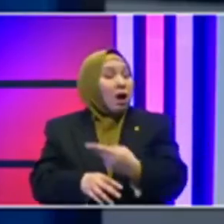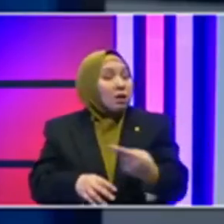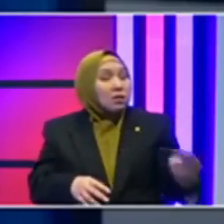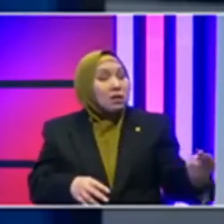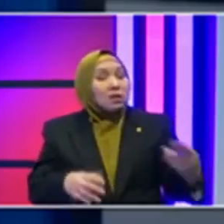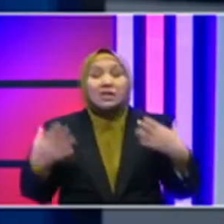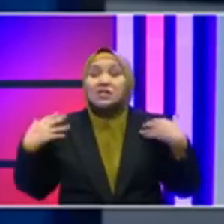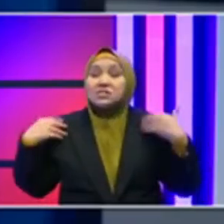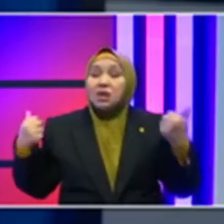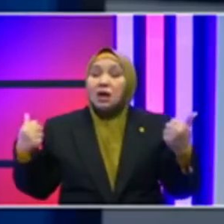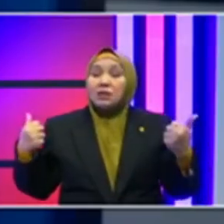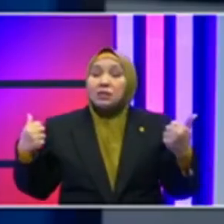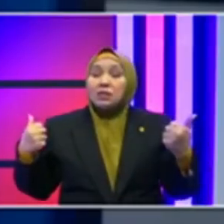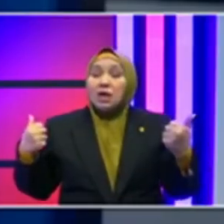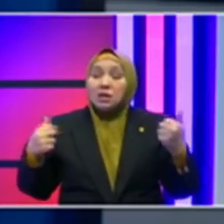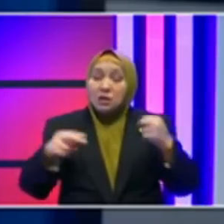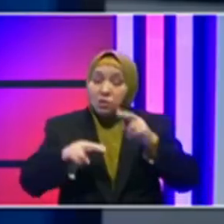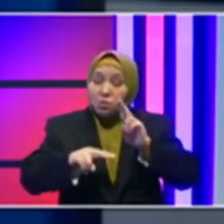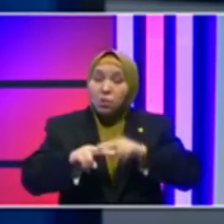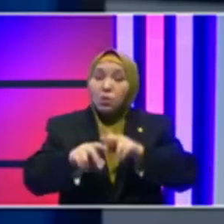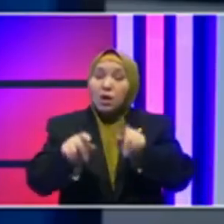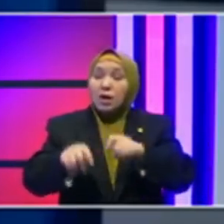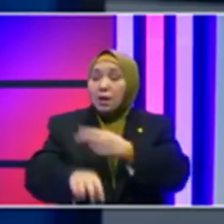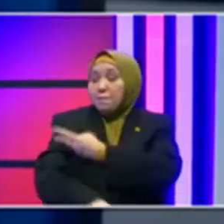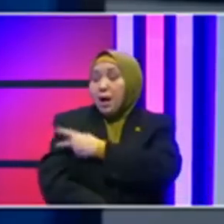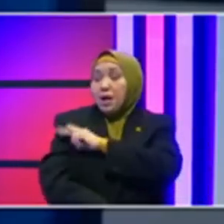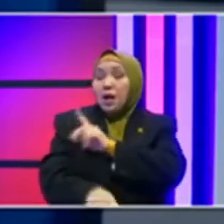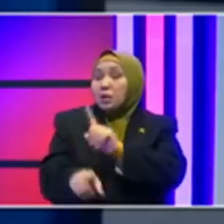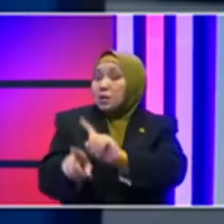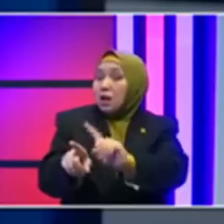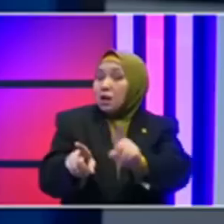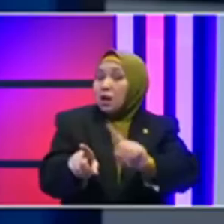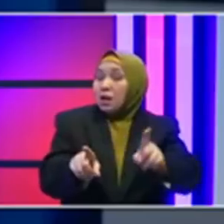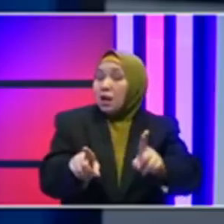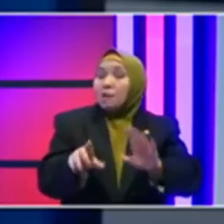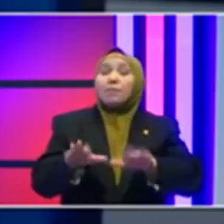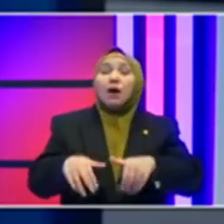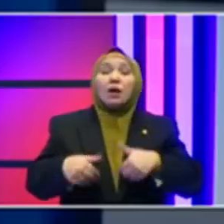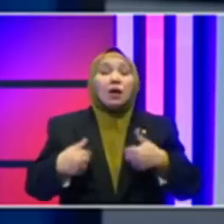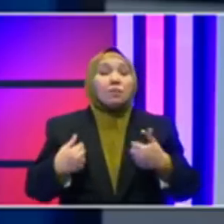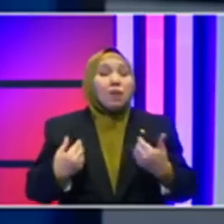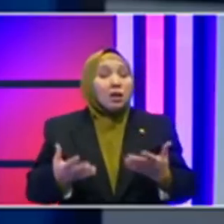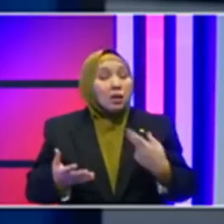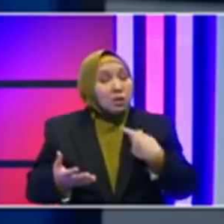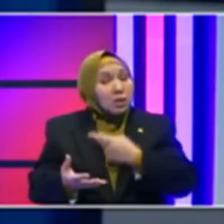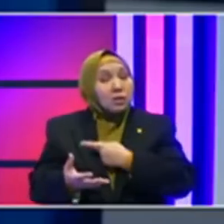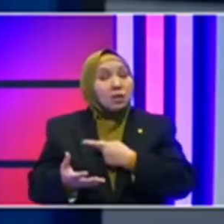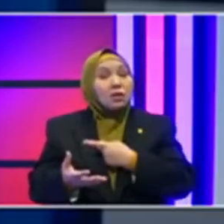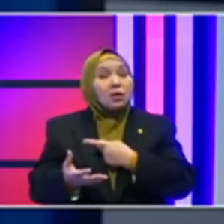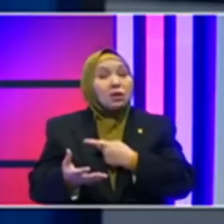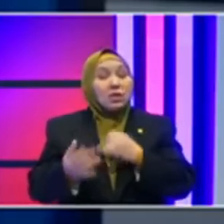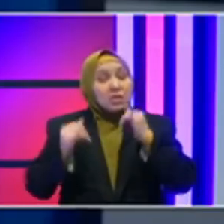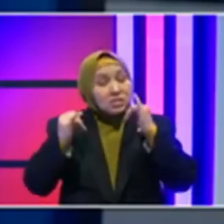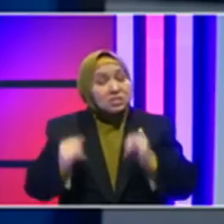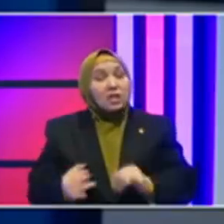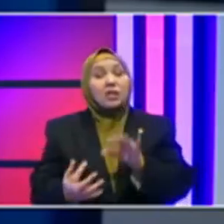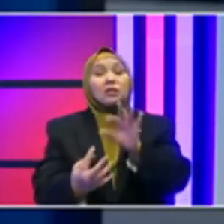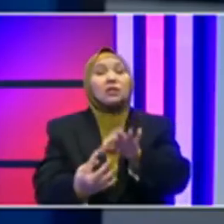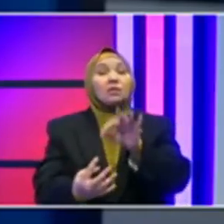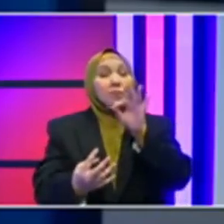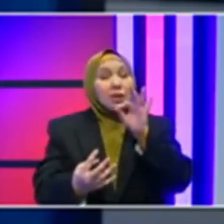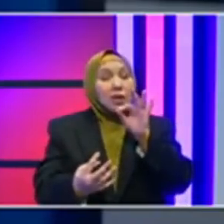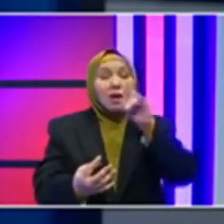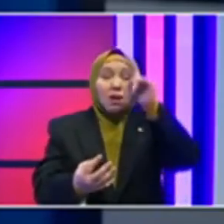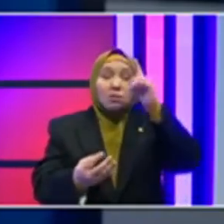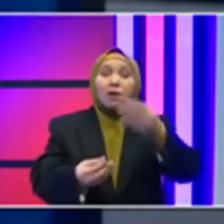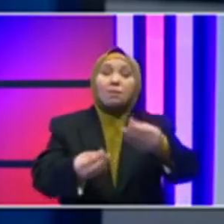kesehatannya kedudukannya pangkat dan sebagainya bagaimana kita ini sebagai insan yang terpilih Ya